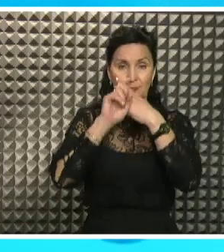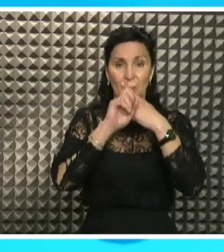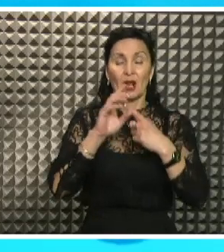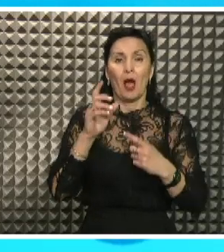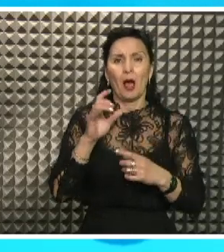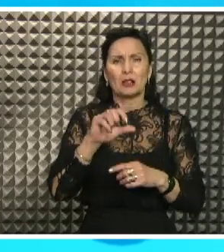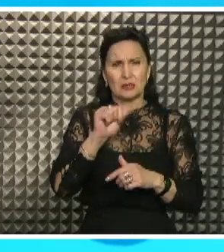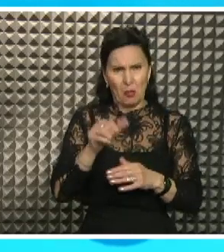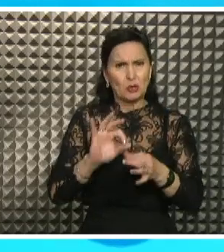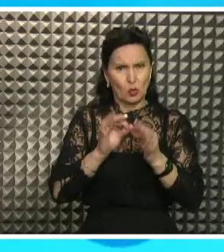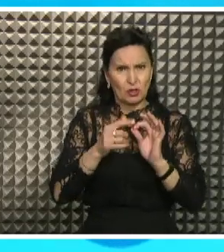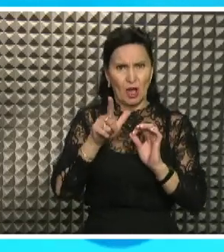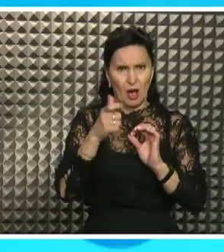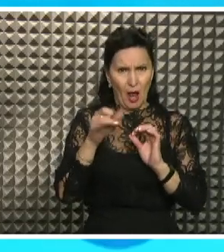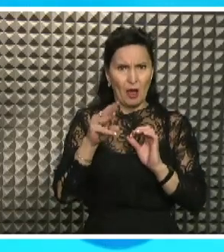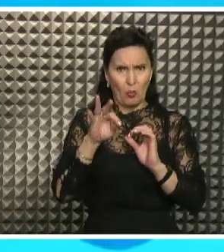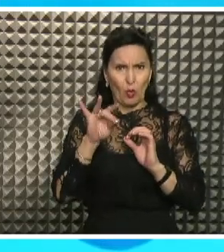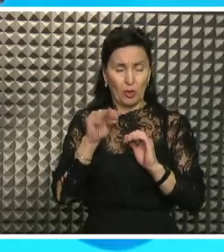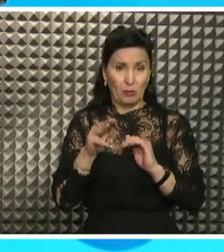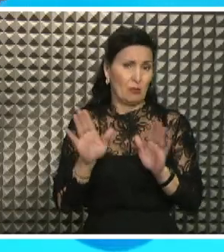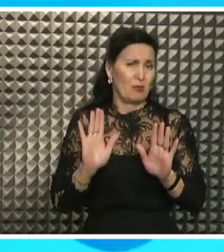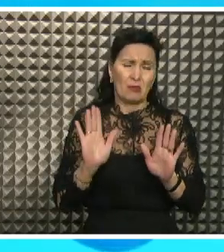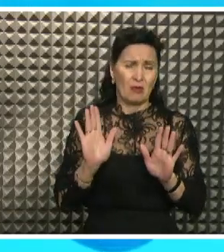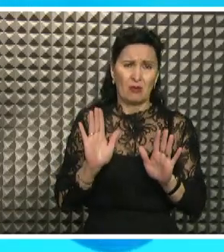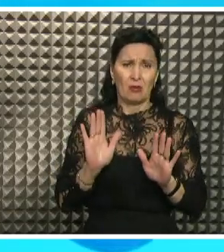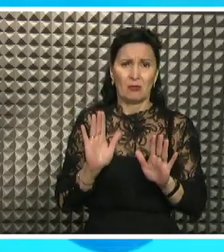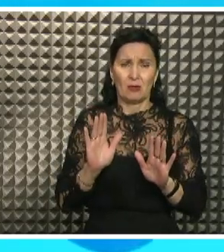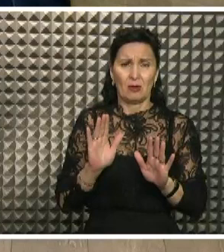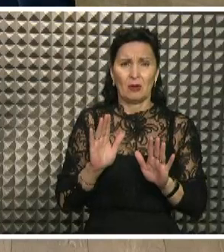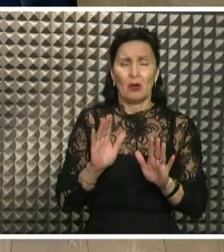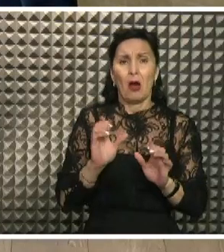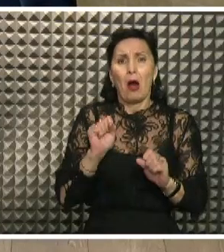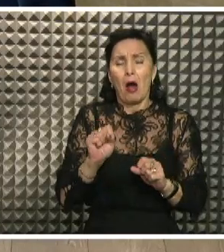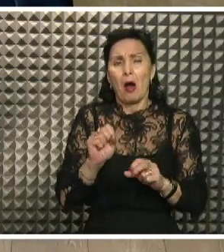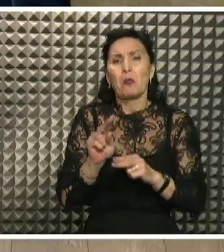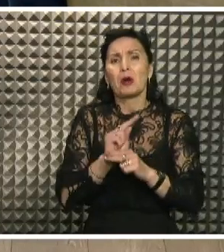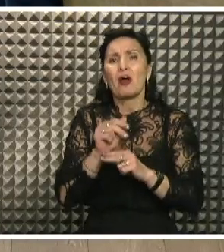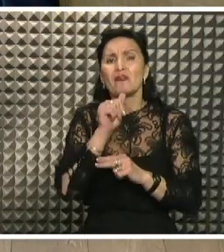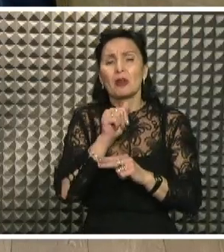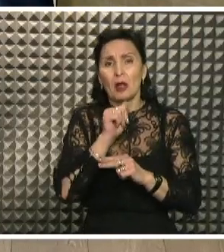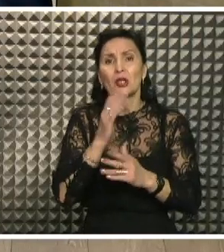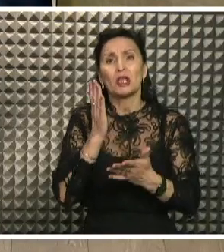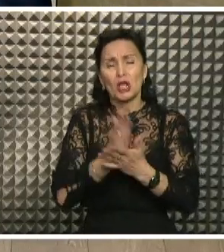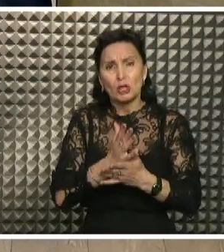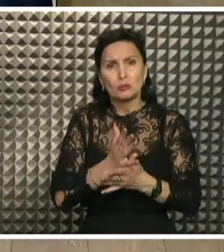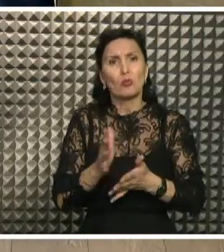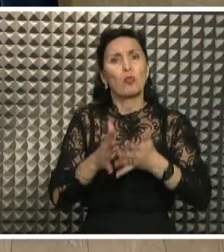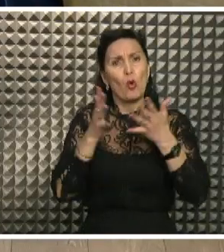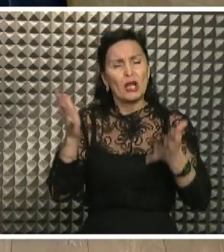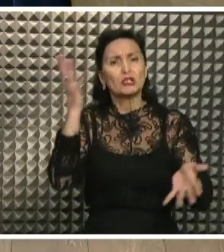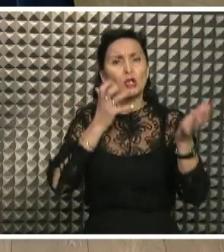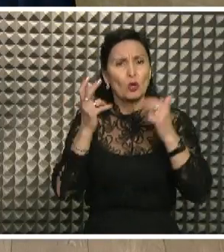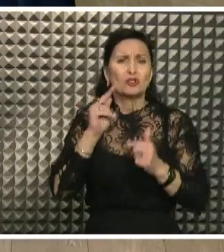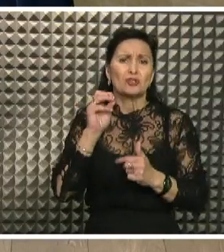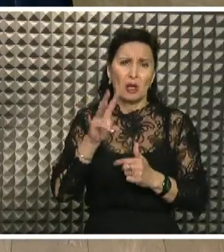это гайморит получается, да? Да почему нет? Совершенно даже нет. А профилактика какая? То есть какая есть более серьезная, чем гайморит, скажем